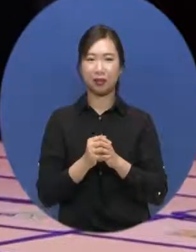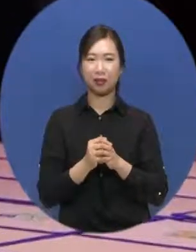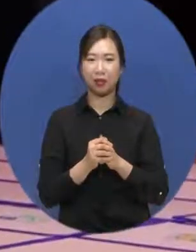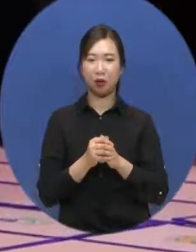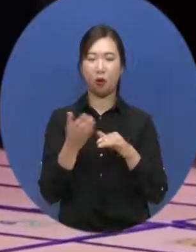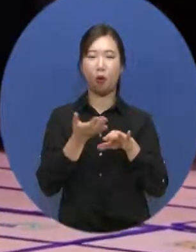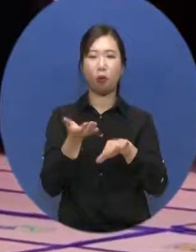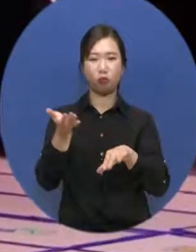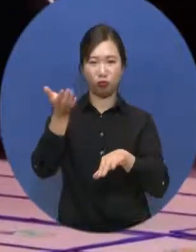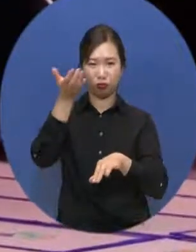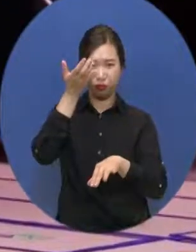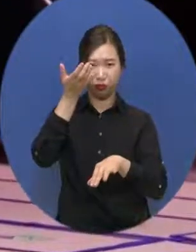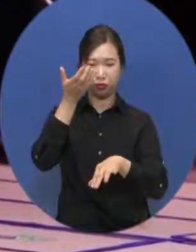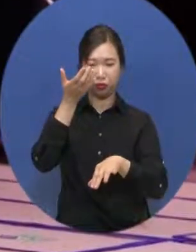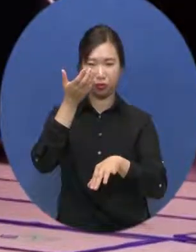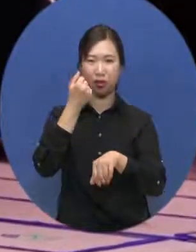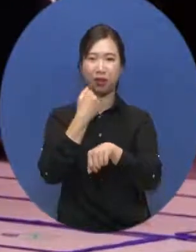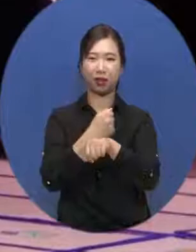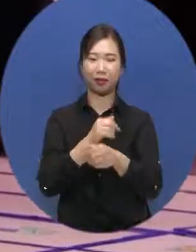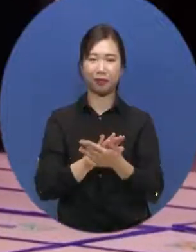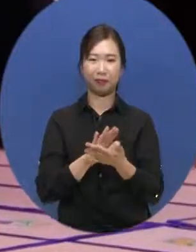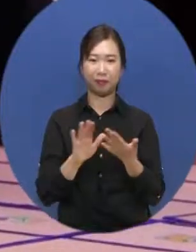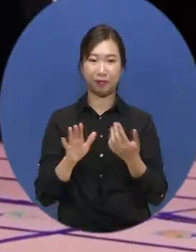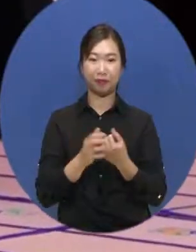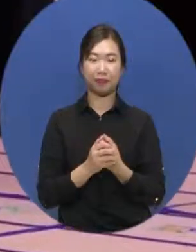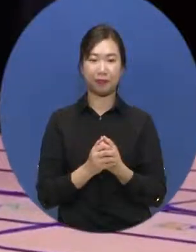것 같았습니다.